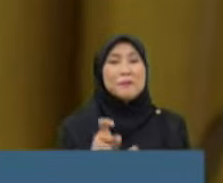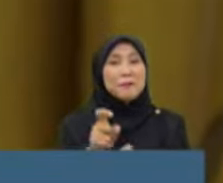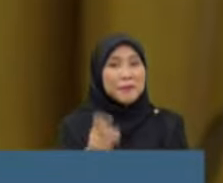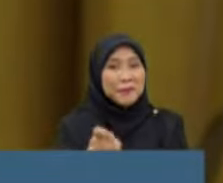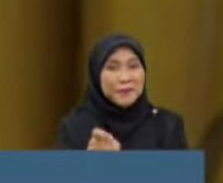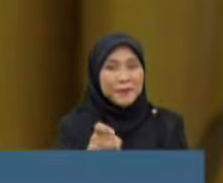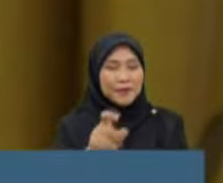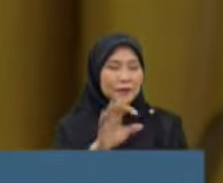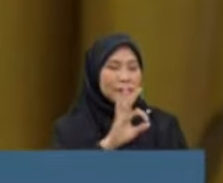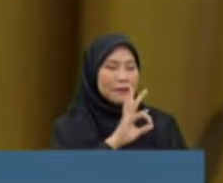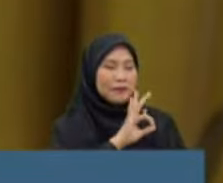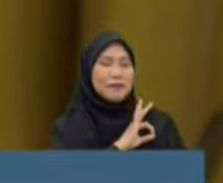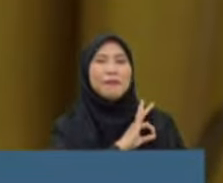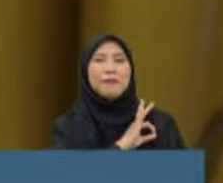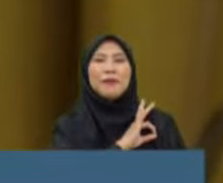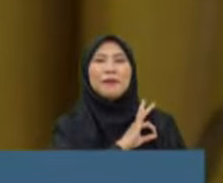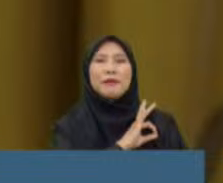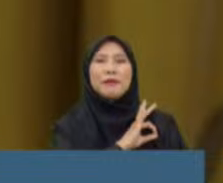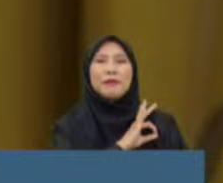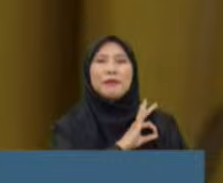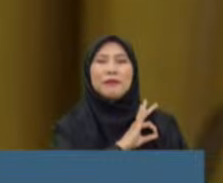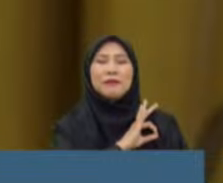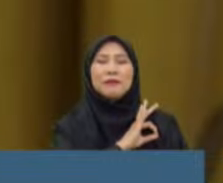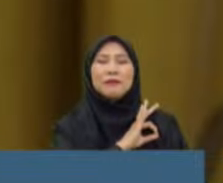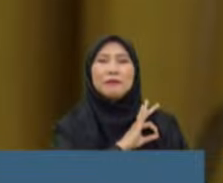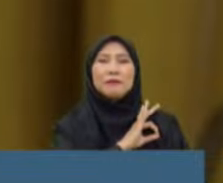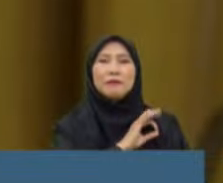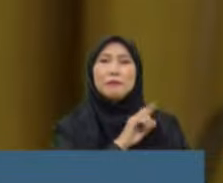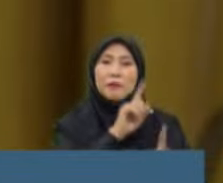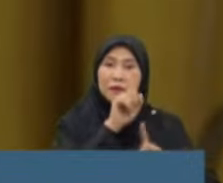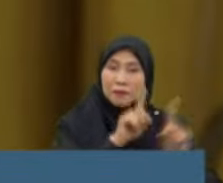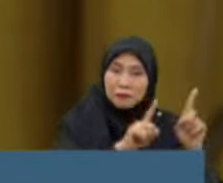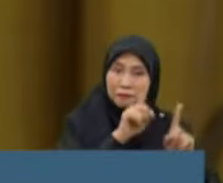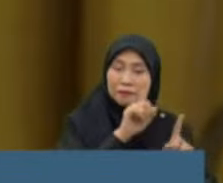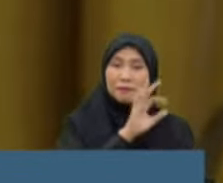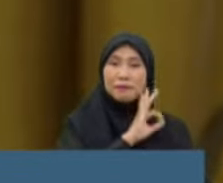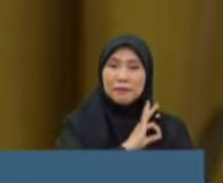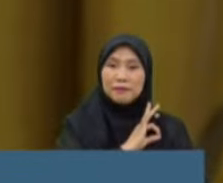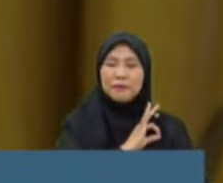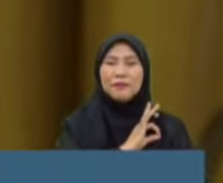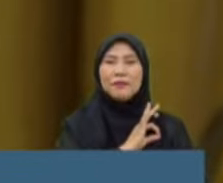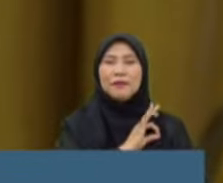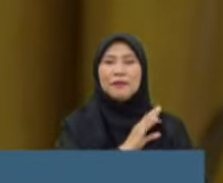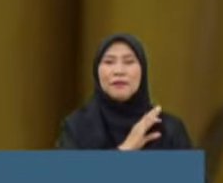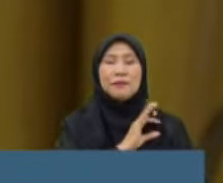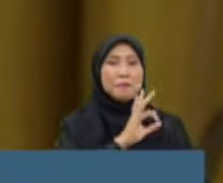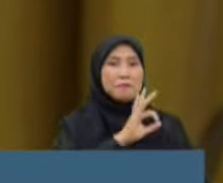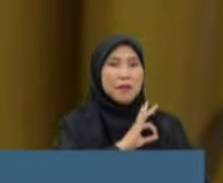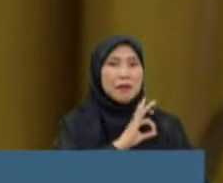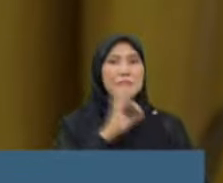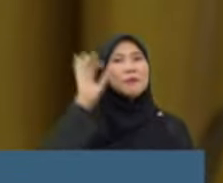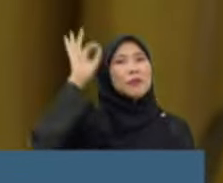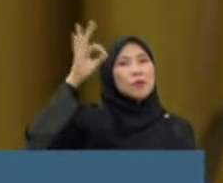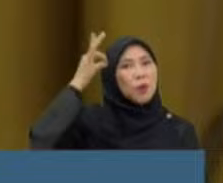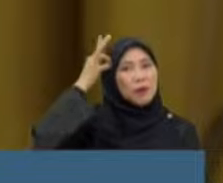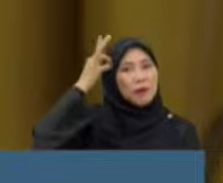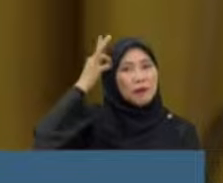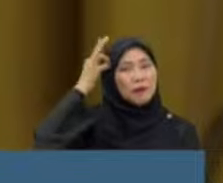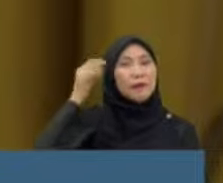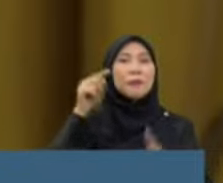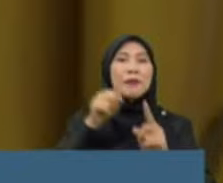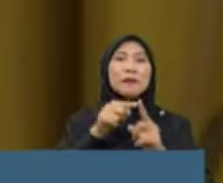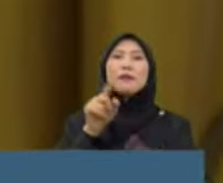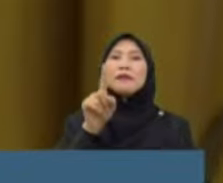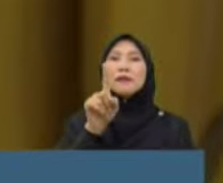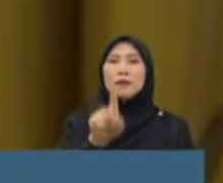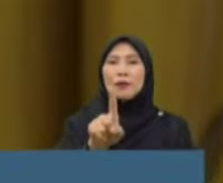darjah kebesaran bintang dan pingat persekutuan kepada